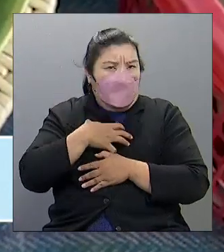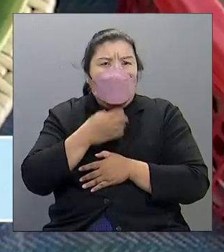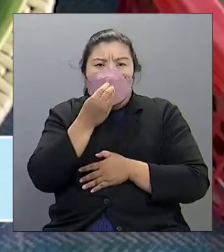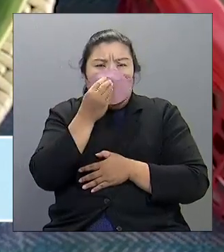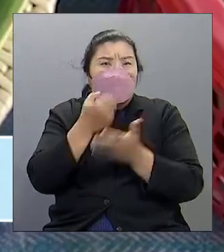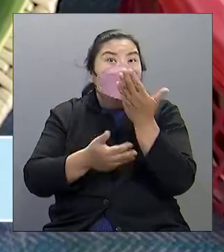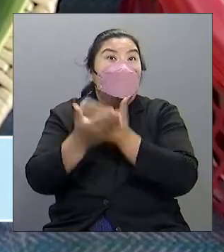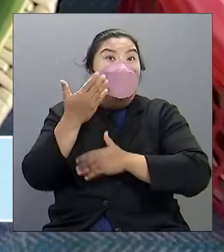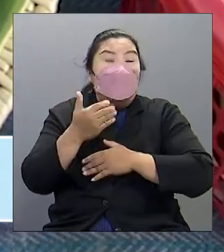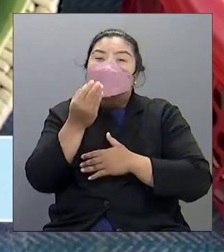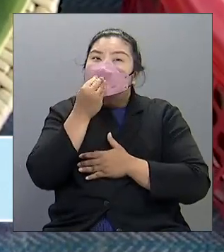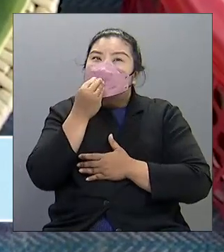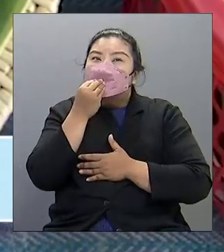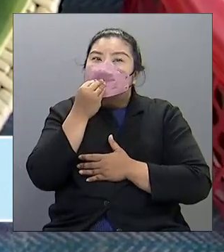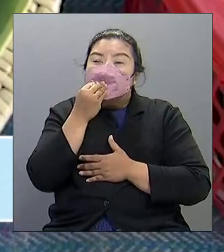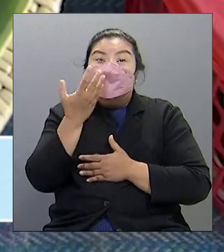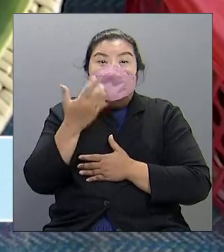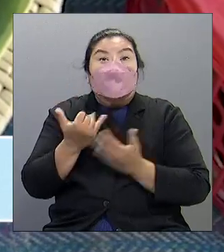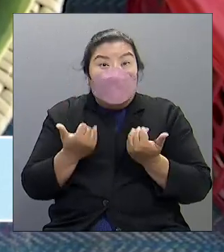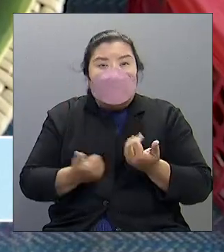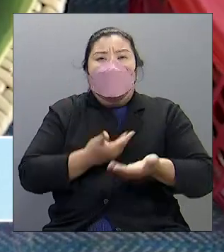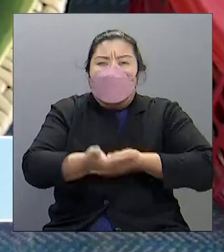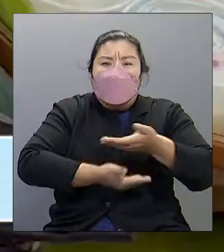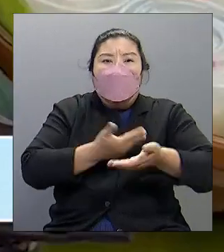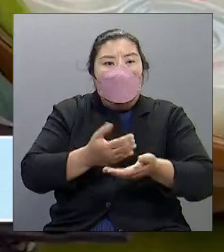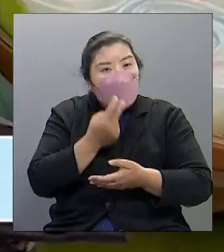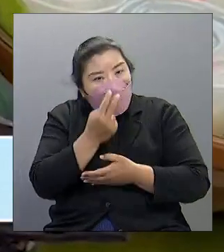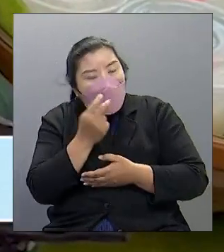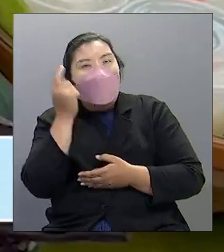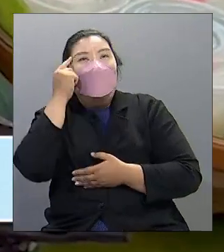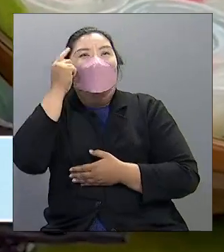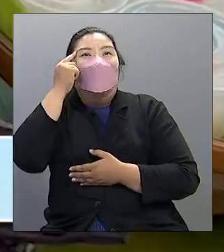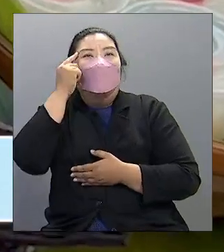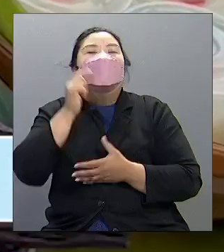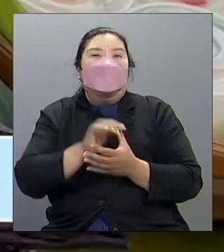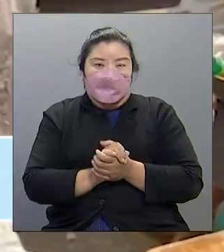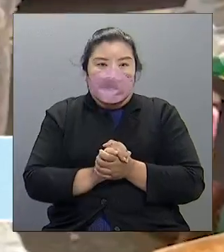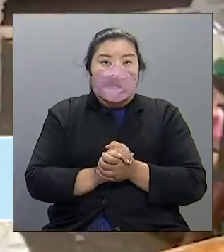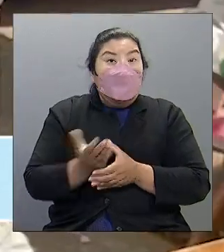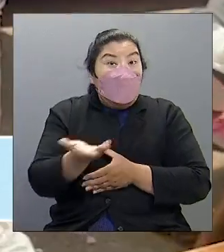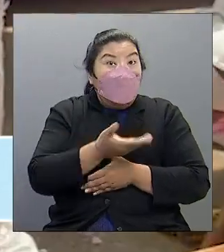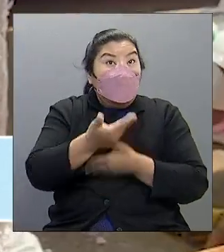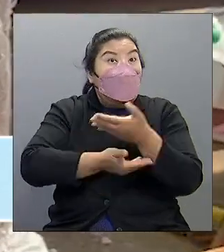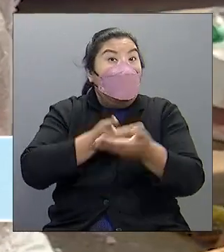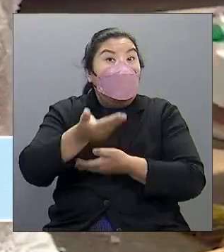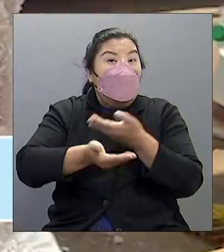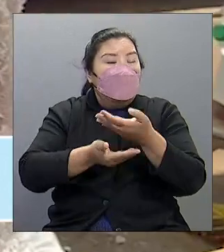ที่กำลงจะสูญหายไปเอาไว้แล้็นำมาเผยๆ ให้กบคนร่นหลังได้รู้จกด้วยส่นมากไม่ได้มขายตามทองตลดทั่วไปถ